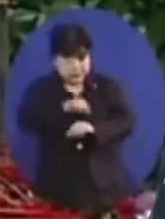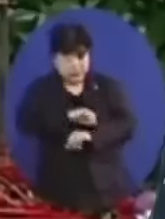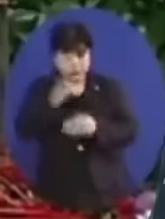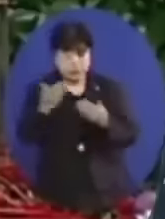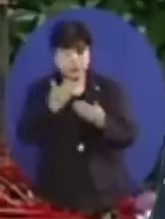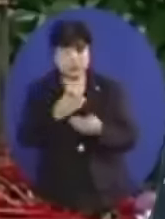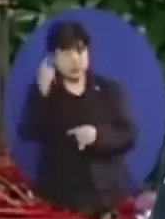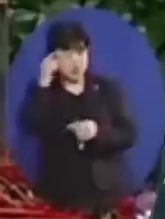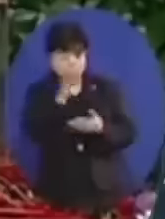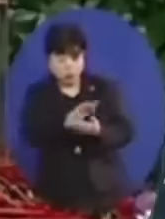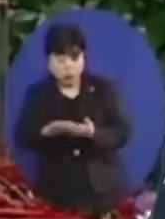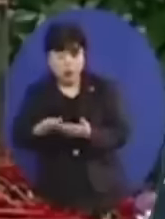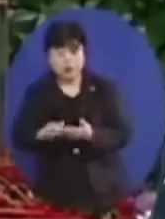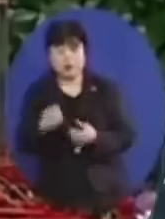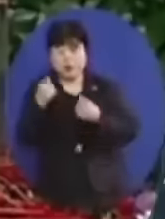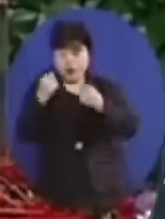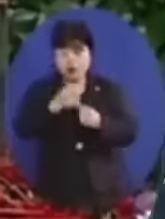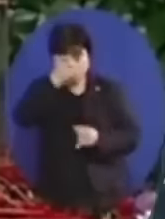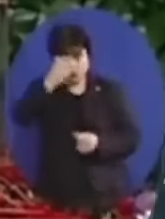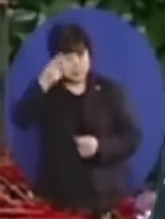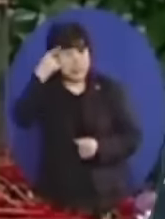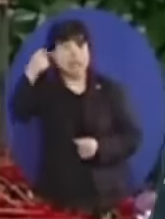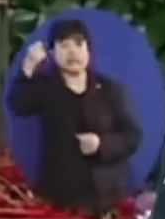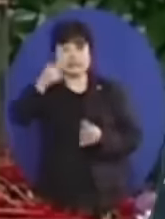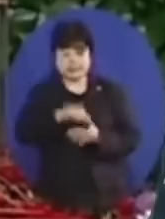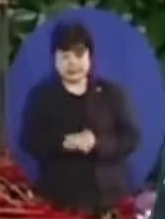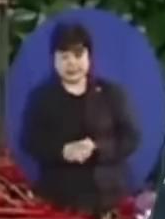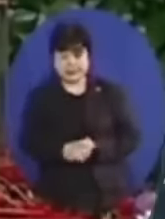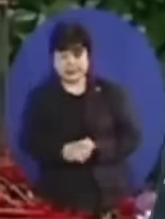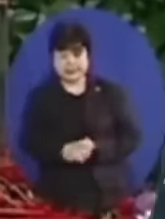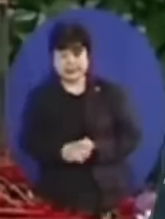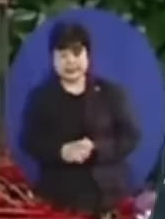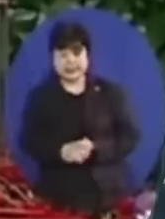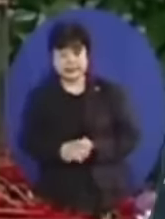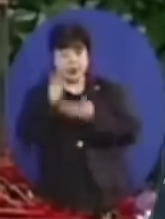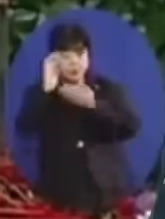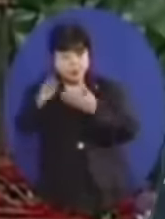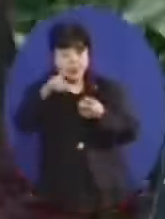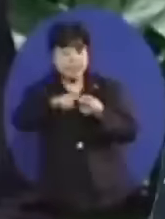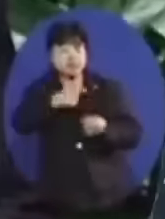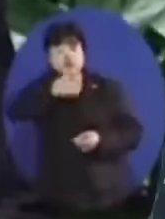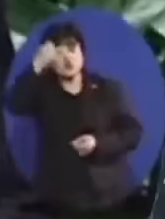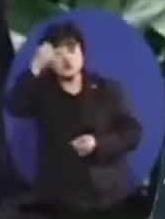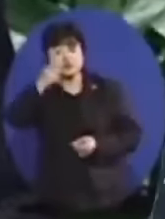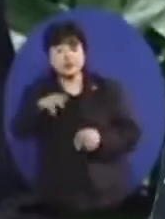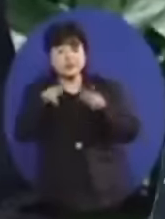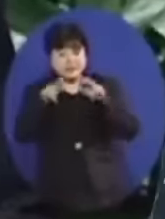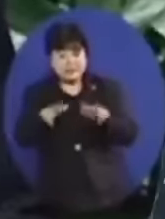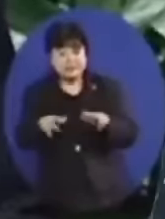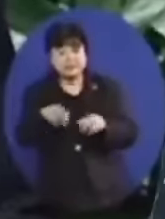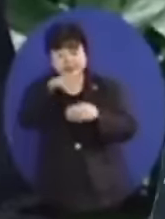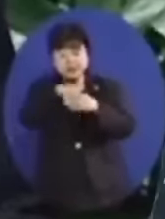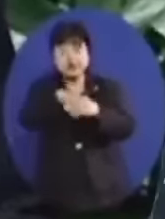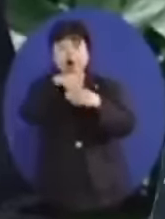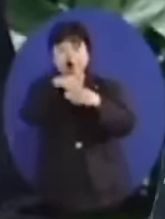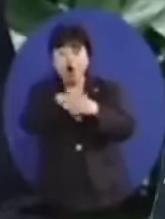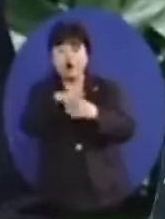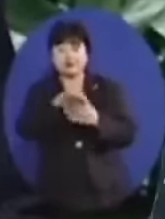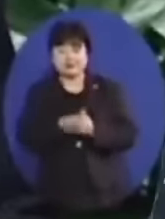범사에 형통하며 강건한 꿈을 생각해야 되는 것입니다. 미래의 꿈을 현재에 심어놓고 있으면